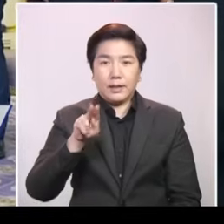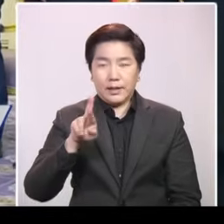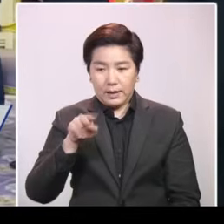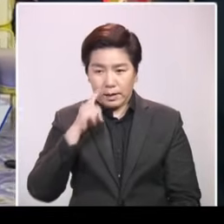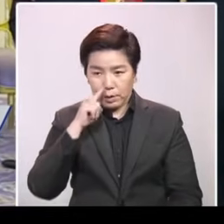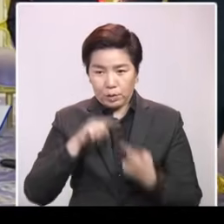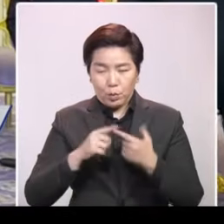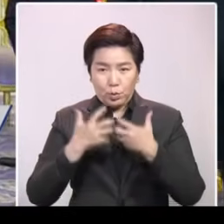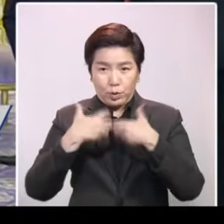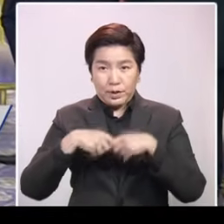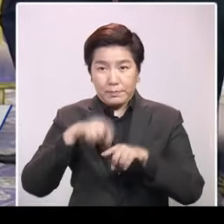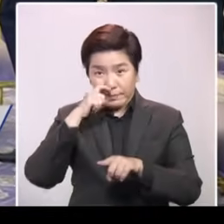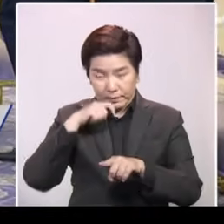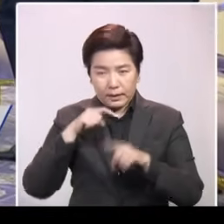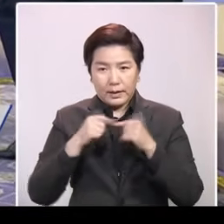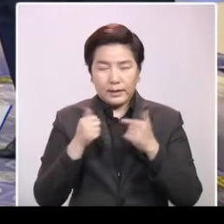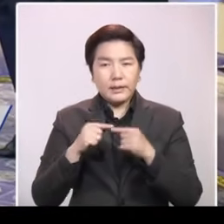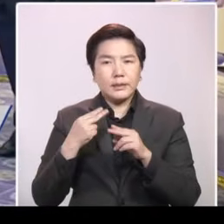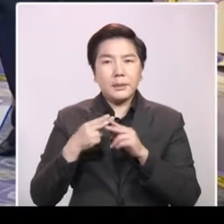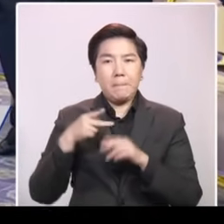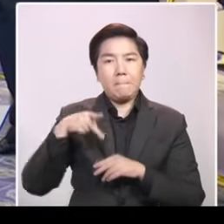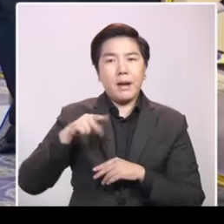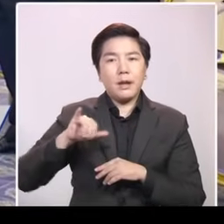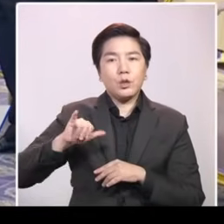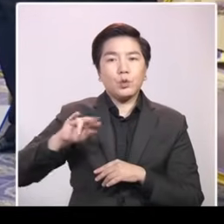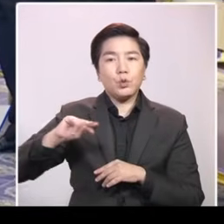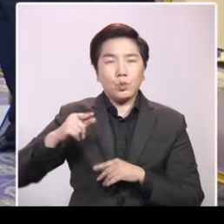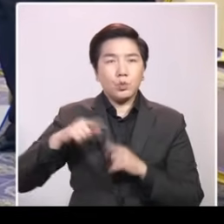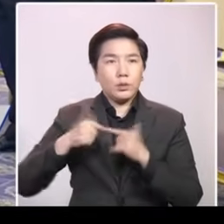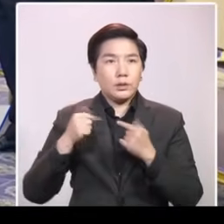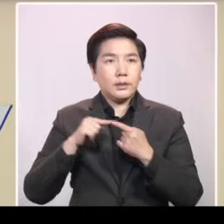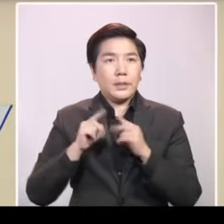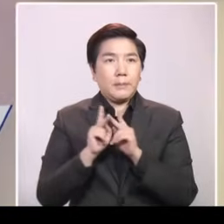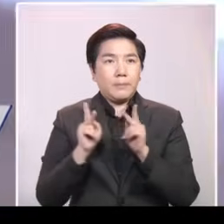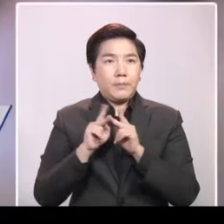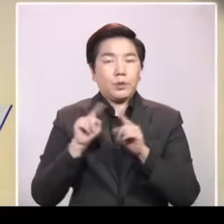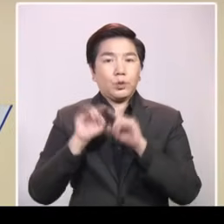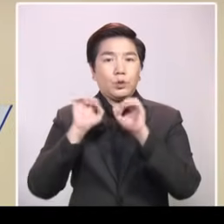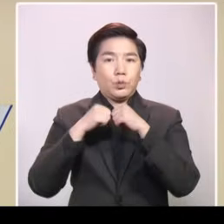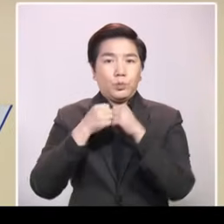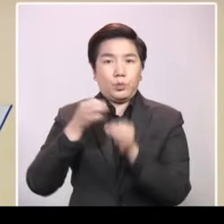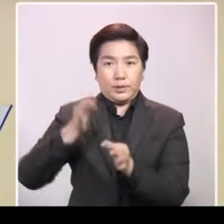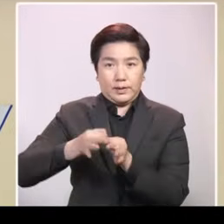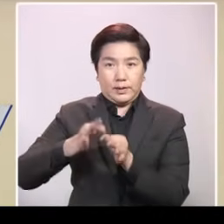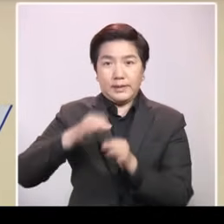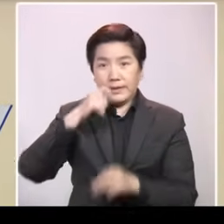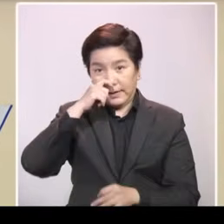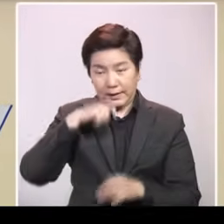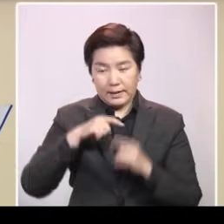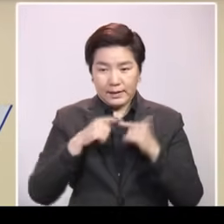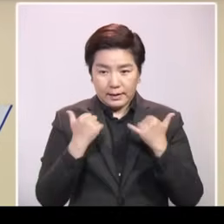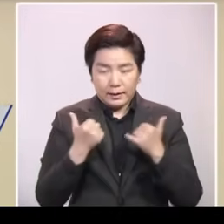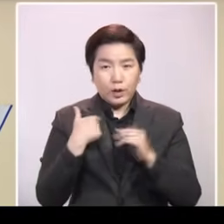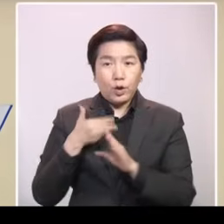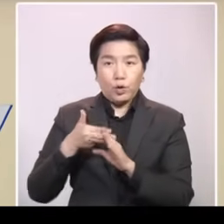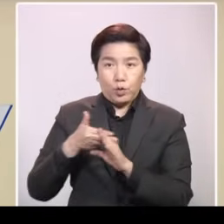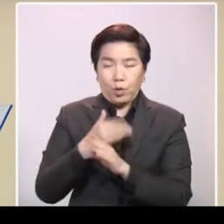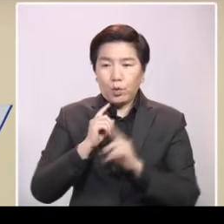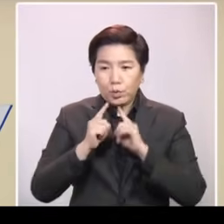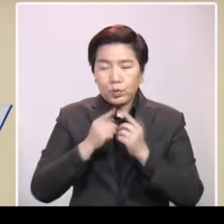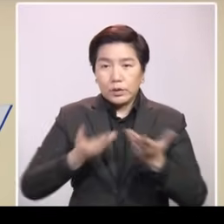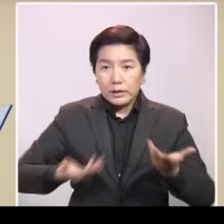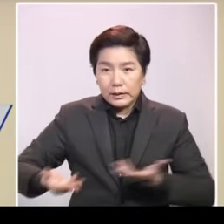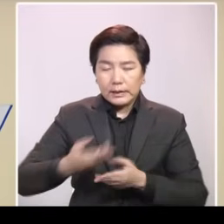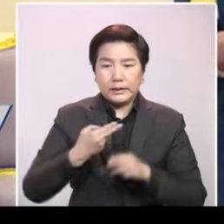สภาอุตสาหกรรมแห่งประเทศไทยและนายพยงศรีวนิชประธานกรรมการสมาคมธนาคารไทยค่ะโดยก่อนการเริ่มหา